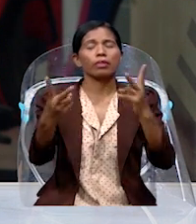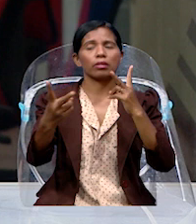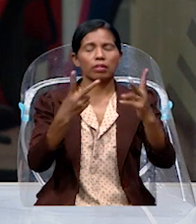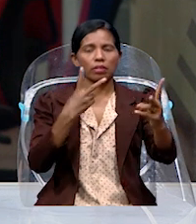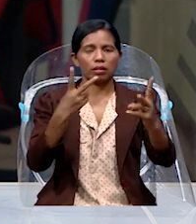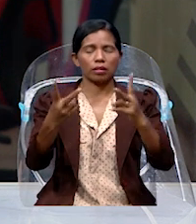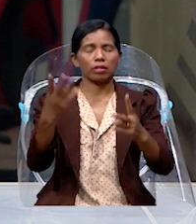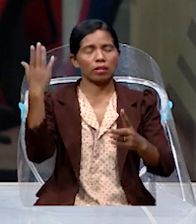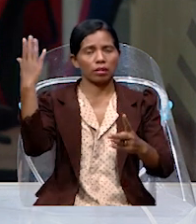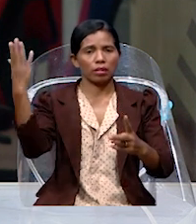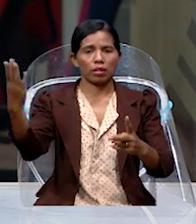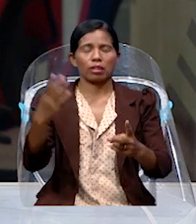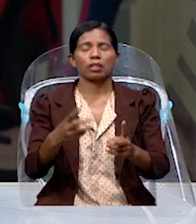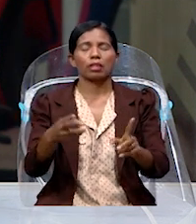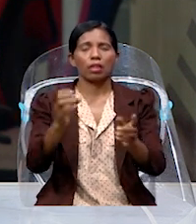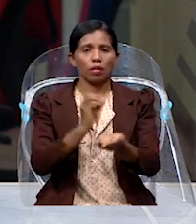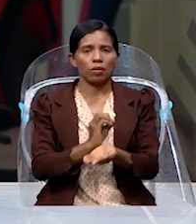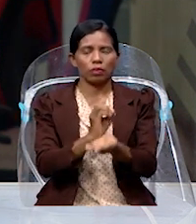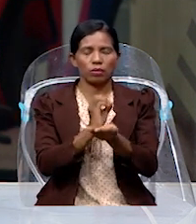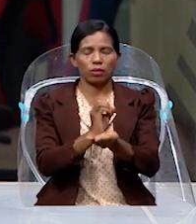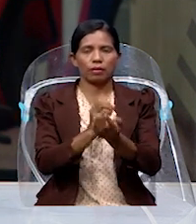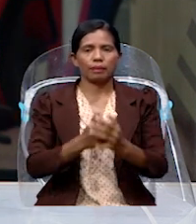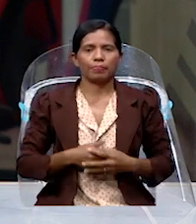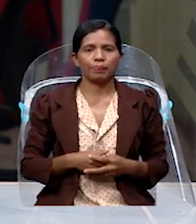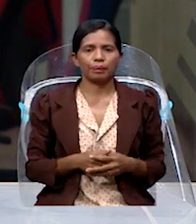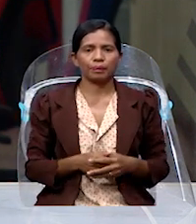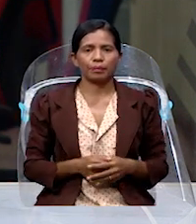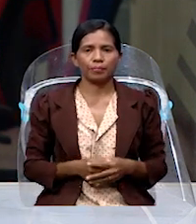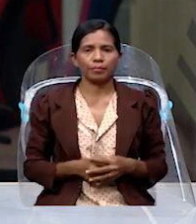orfanato Topohonis Mahata Oikosi.